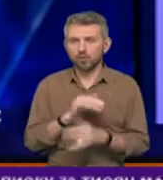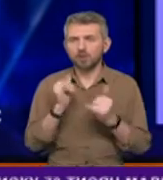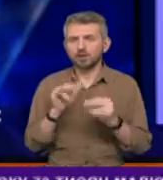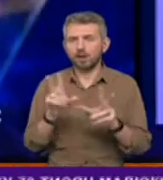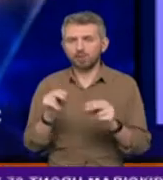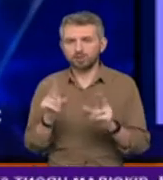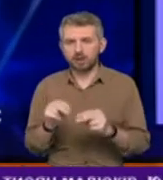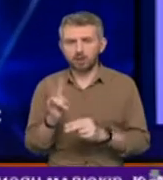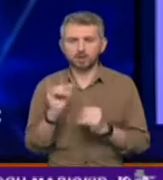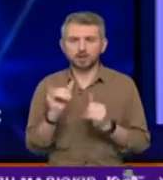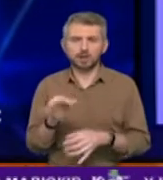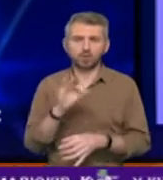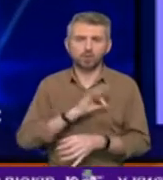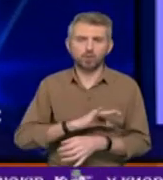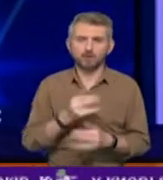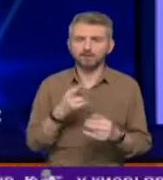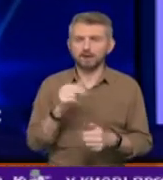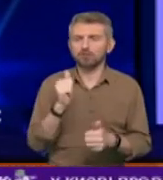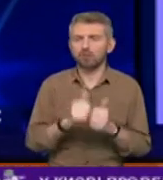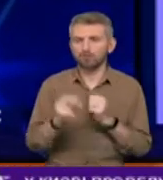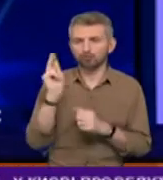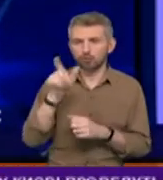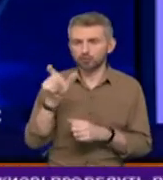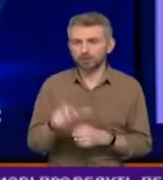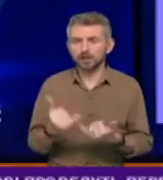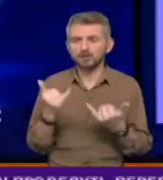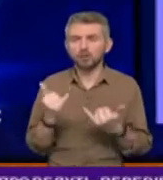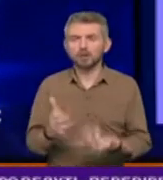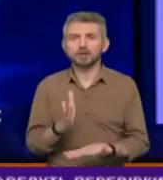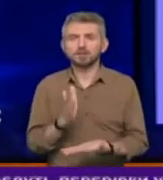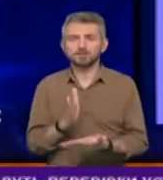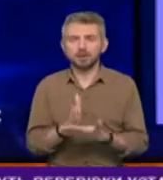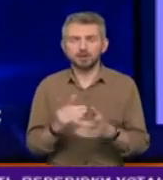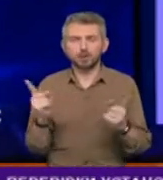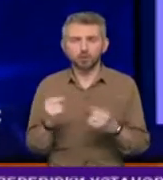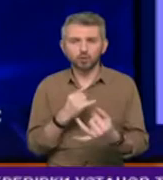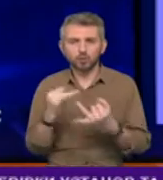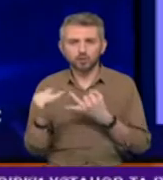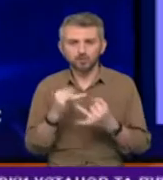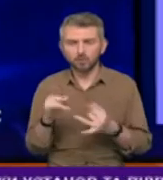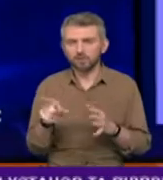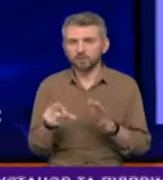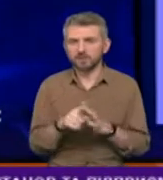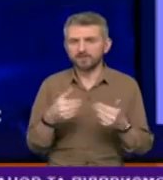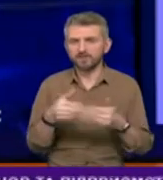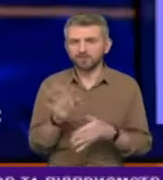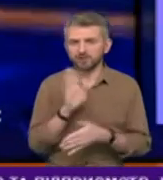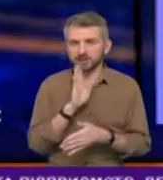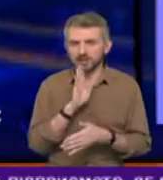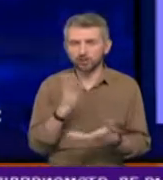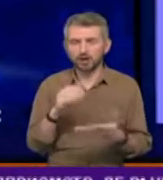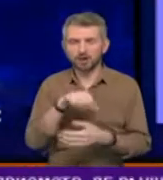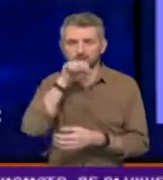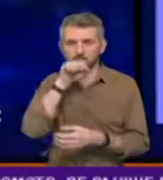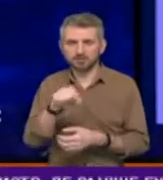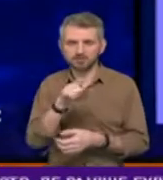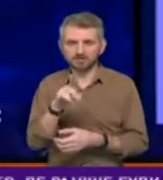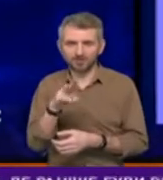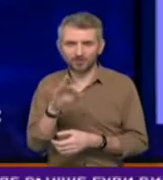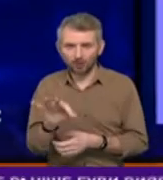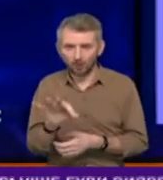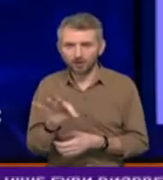девайси, паперові ці штуки, певно, що ні, але всілякі мобільні... Ну, гаджети ті, що назовні, гаджети, то да. Зразу...